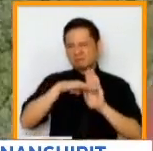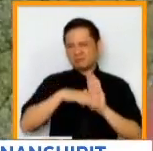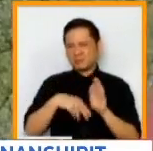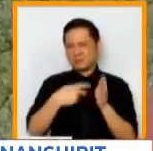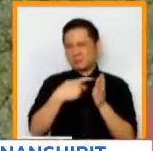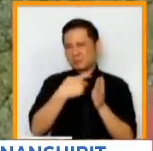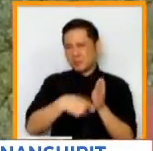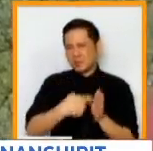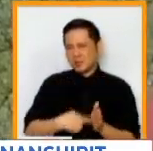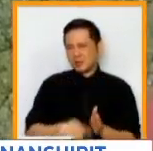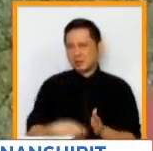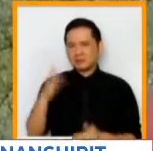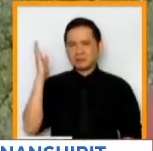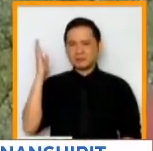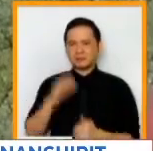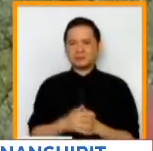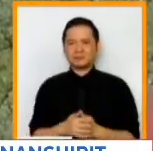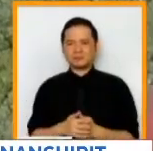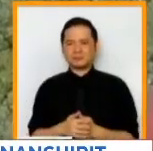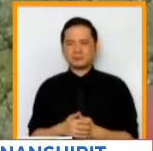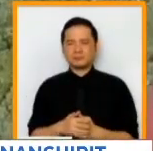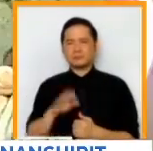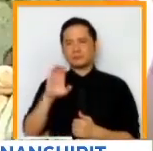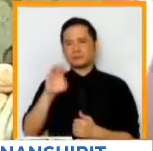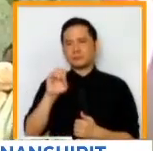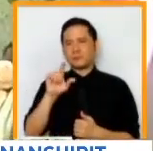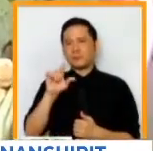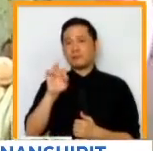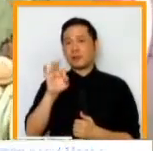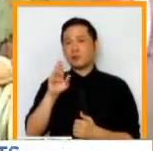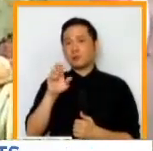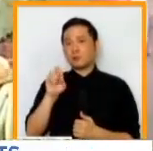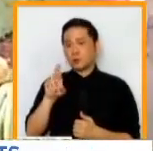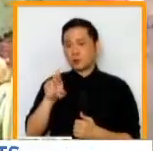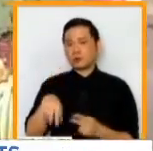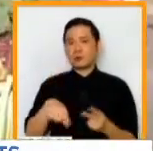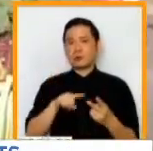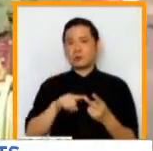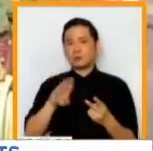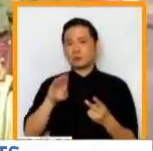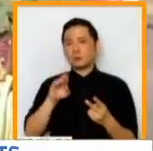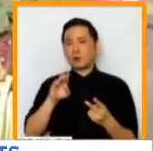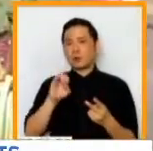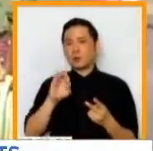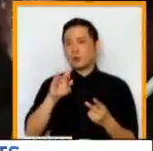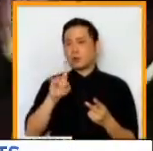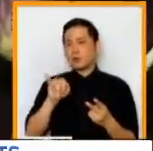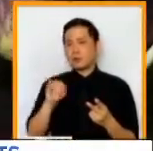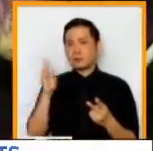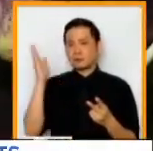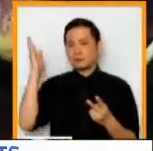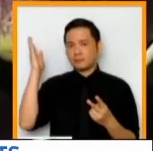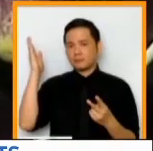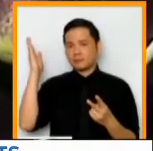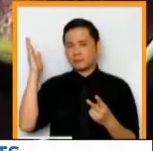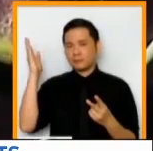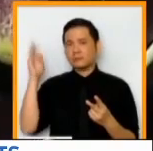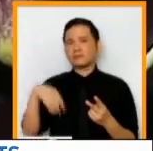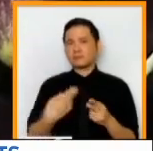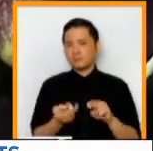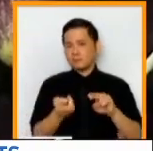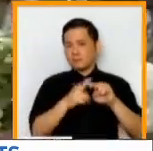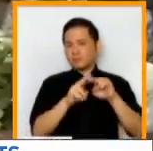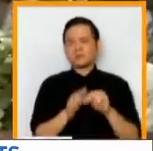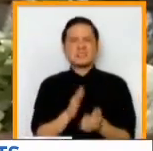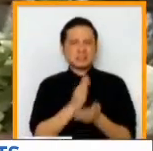kilo. Ang cauliflower at broccoli naman, nasa 200 to 300 pesos, tumaas ng 50 pesos. May ilan din naman bumaba.